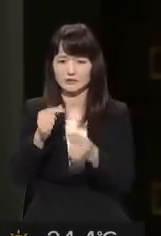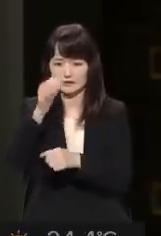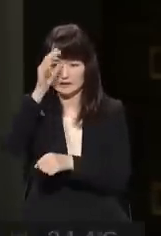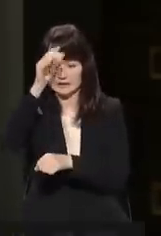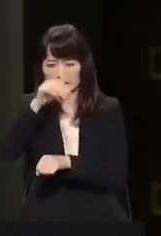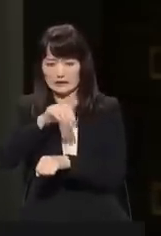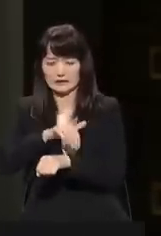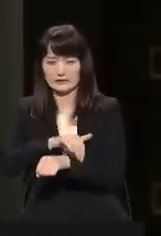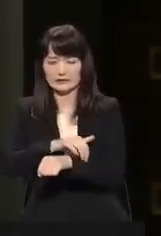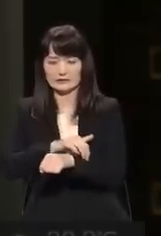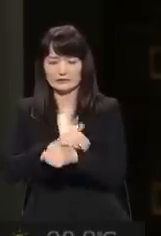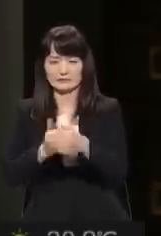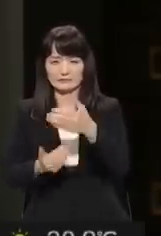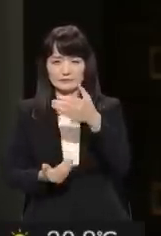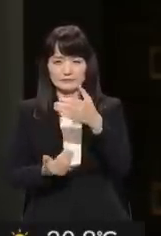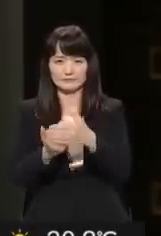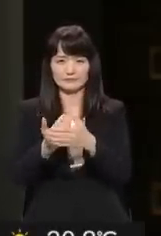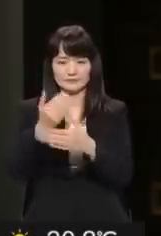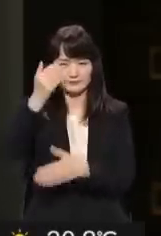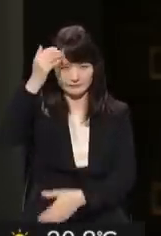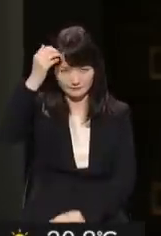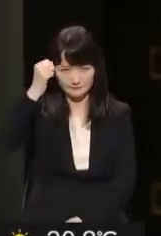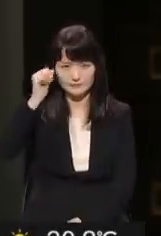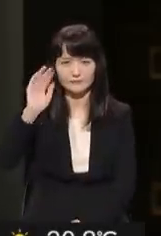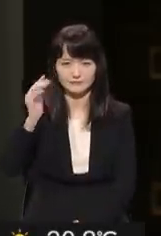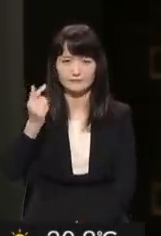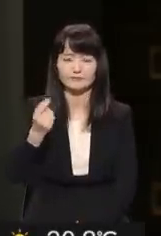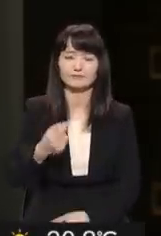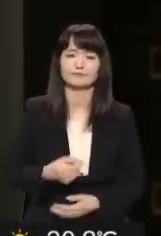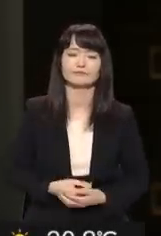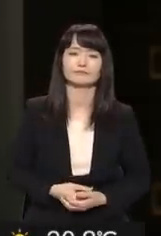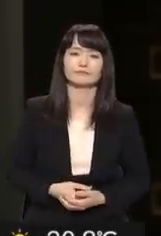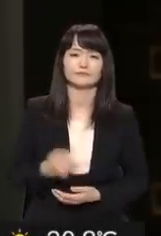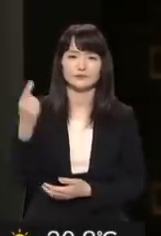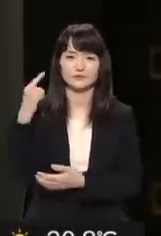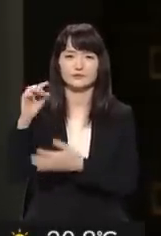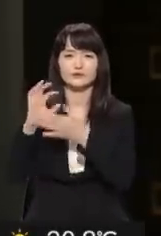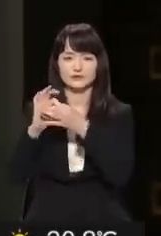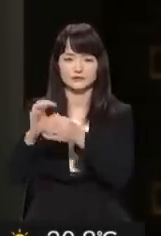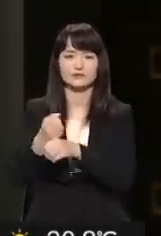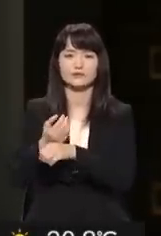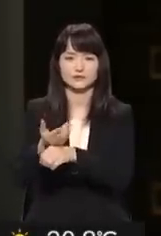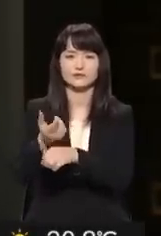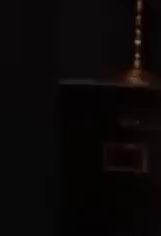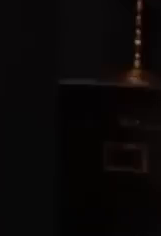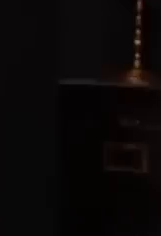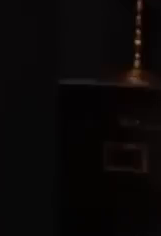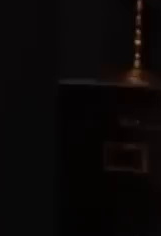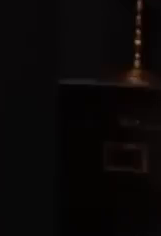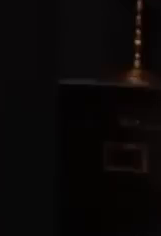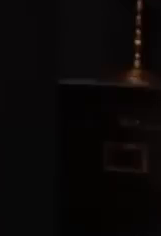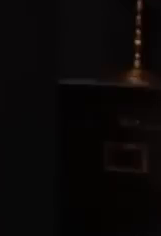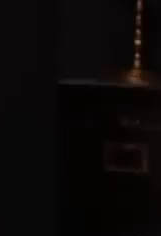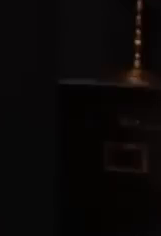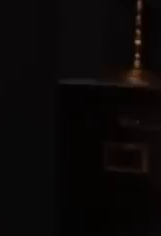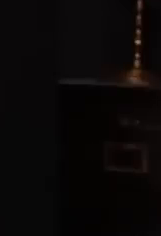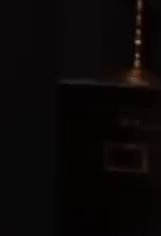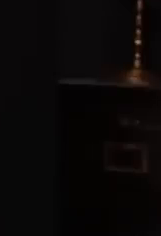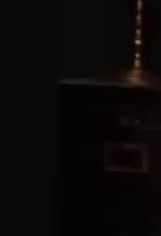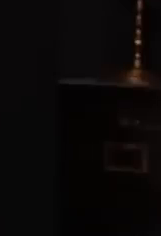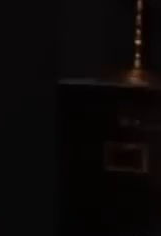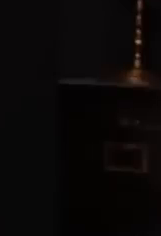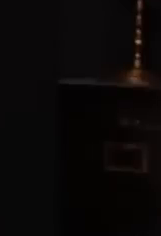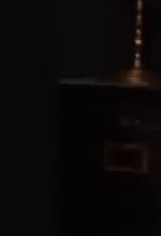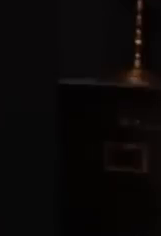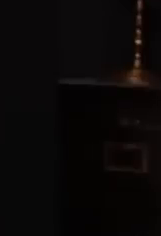끼치는 사건으로 기억될 것 같습니다. 자, 뭐 계속 전해드려야 될 것 같은데요. 일단 이렇게 정리하고요. 사건의